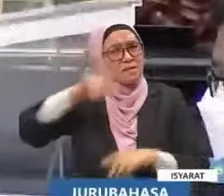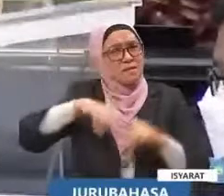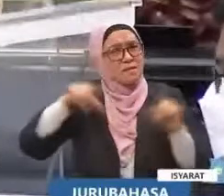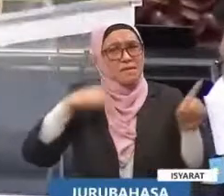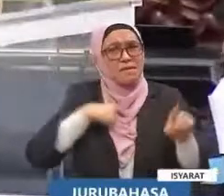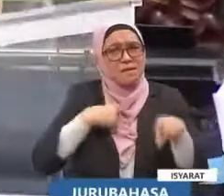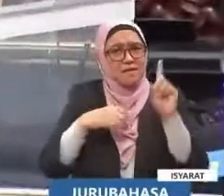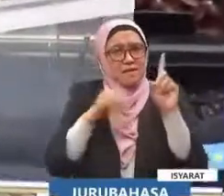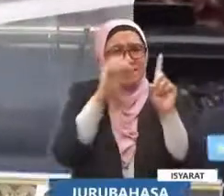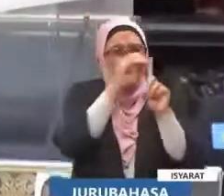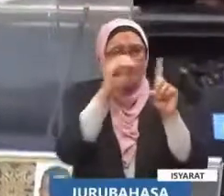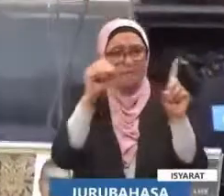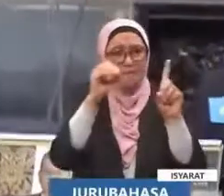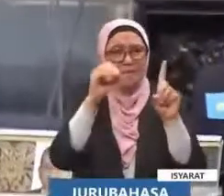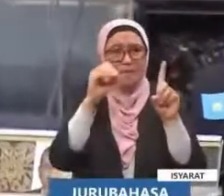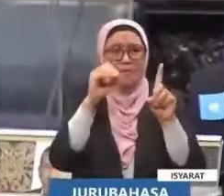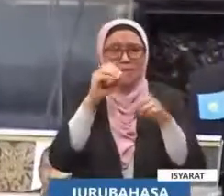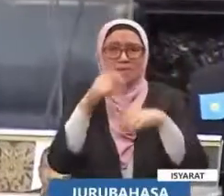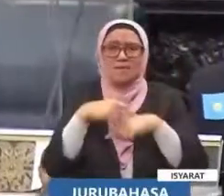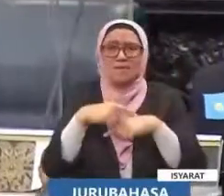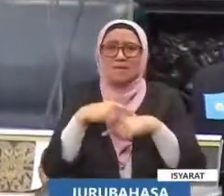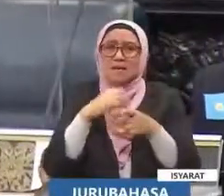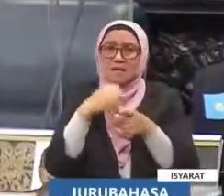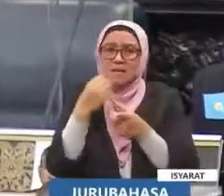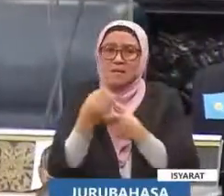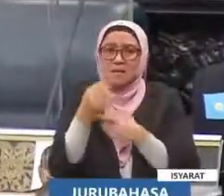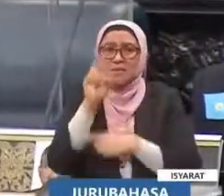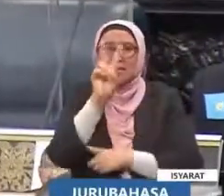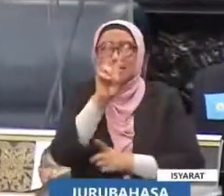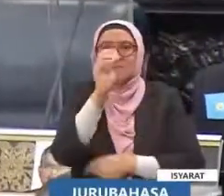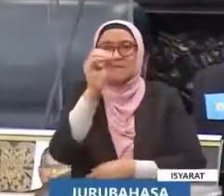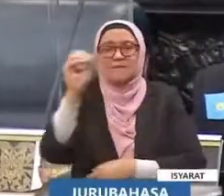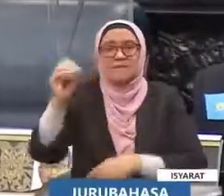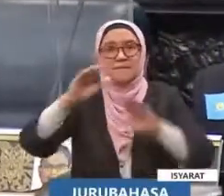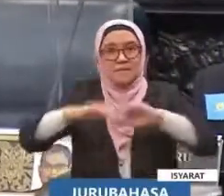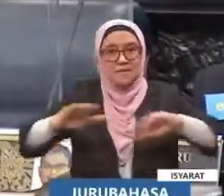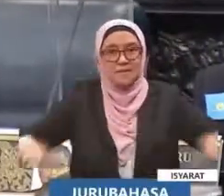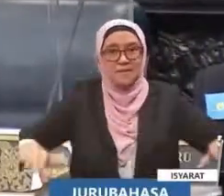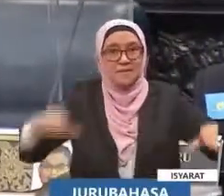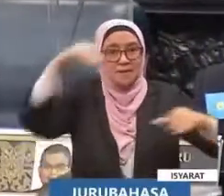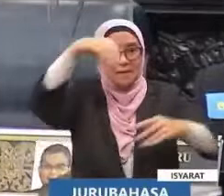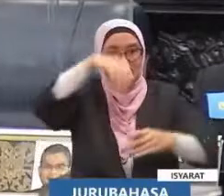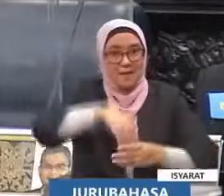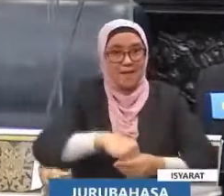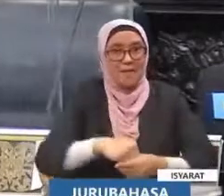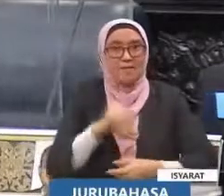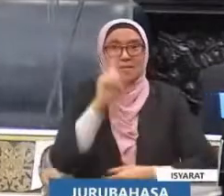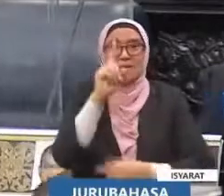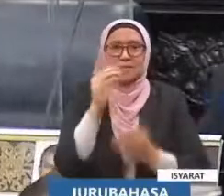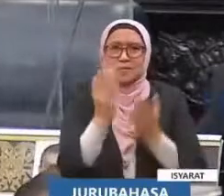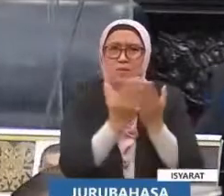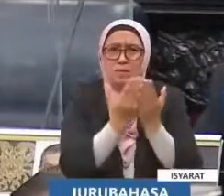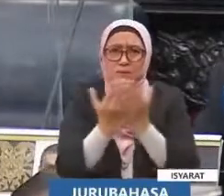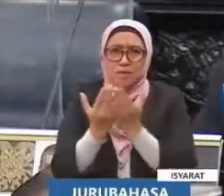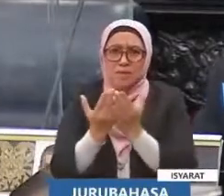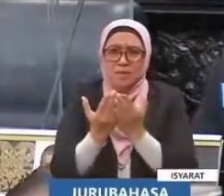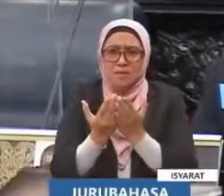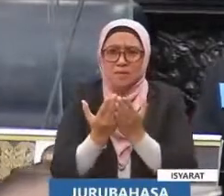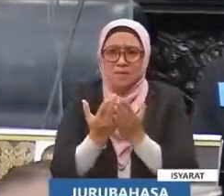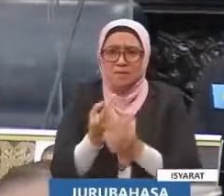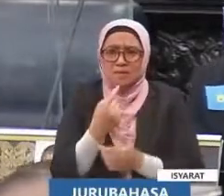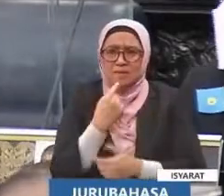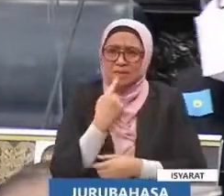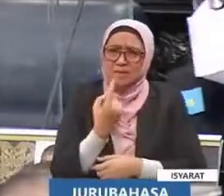100/200 seorang murid dalam-dalam untuk satu sekolah Adakah itu khas yang